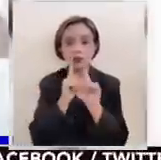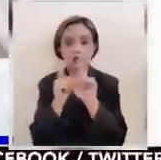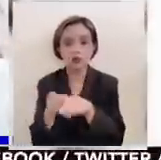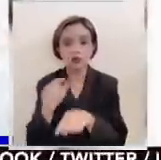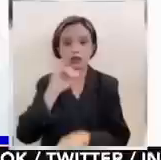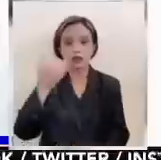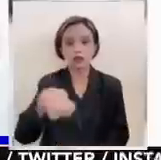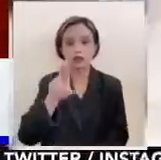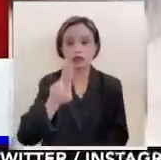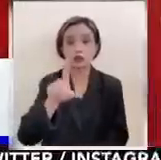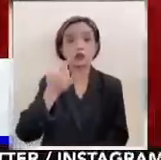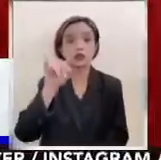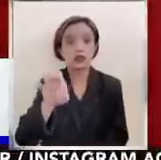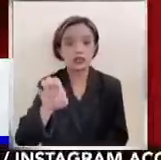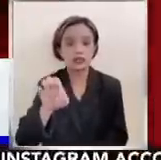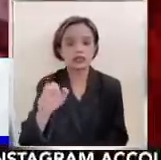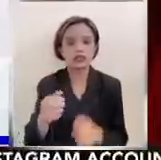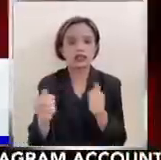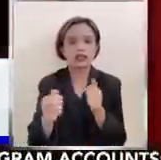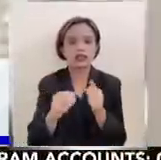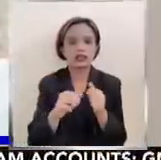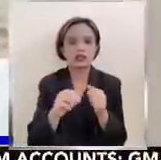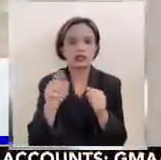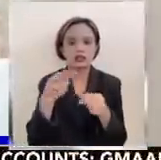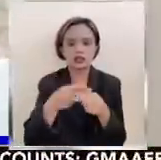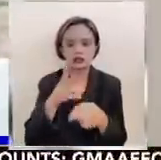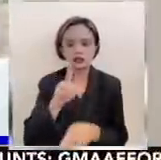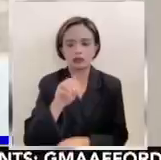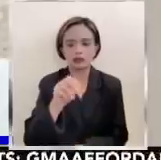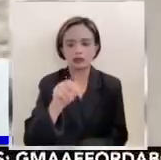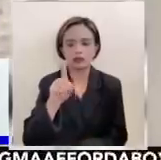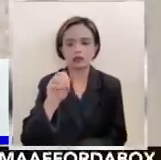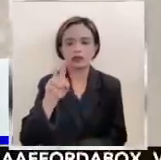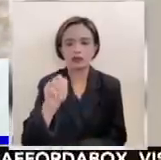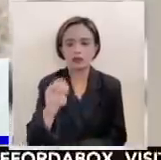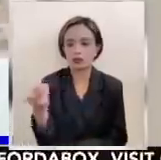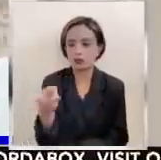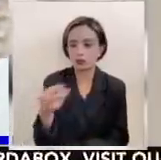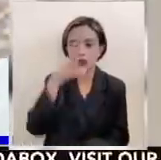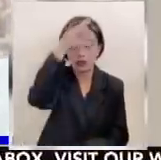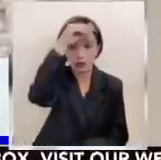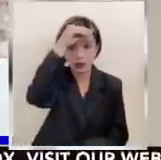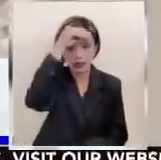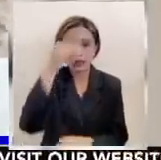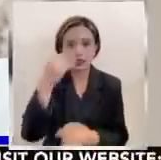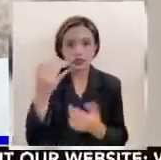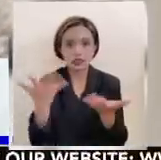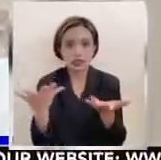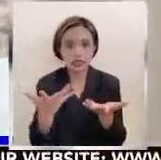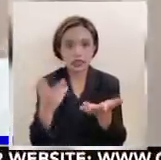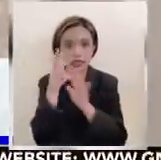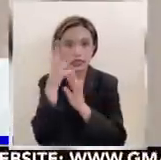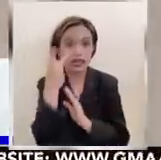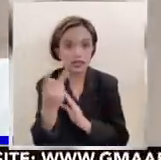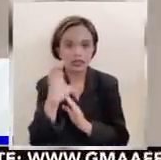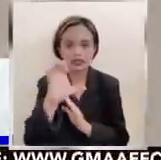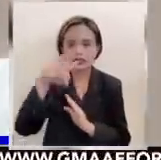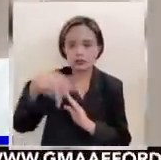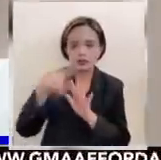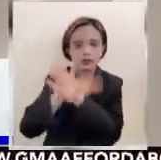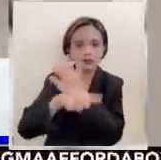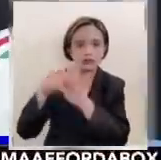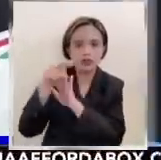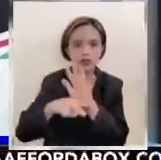Patidongan o alias Dondon at isang John Doe, ang dalawang lalaking nakita sa cellphone video na kasama ng nakaposas